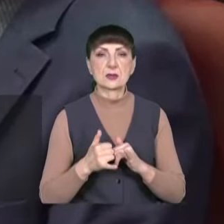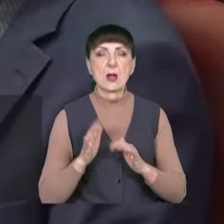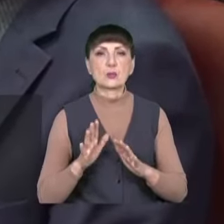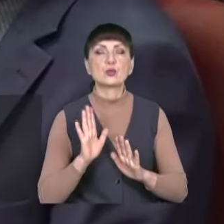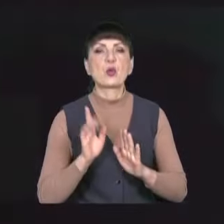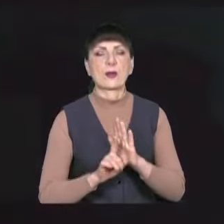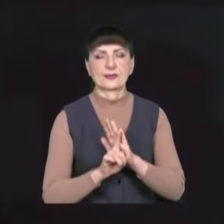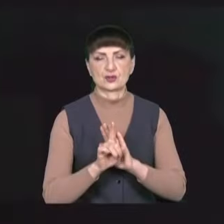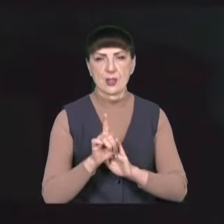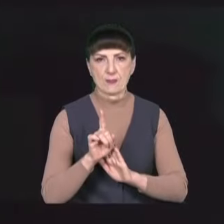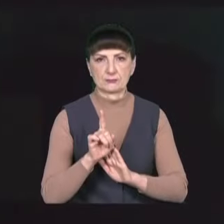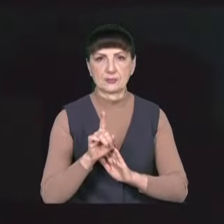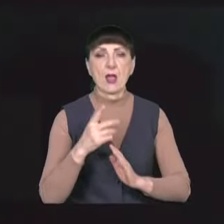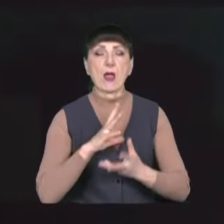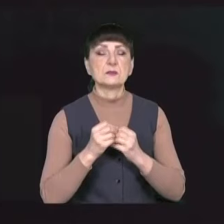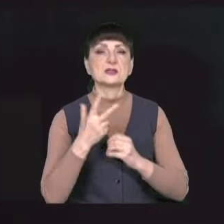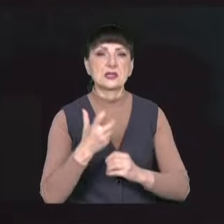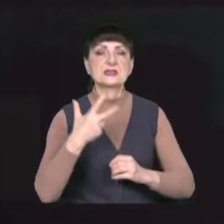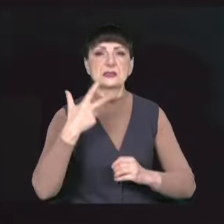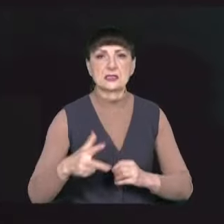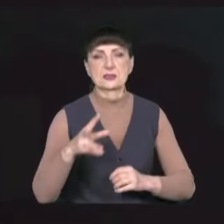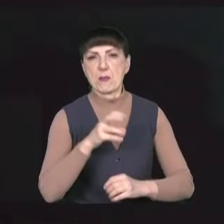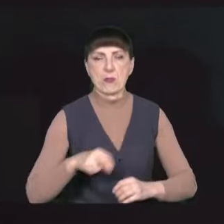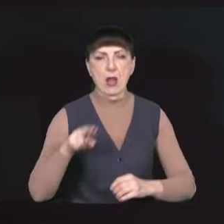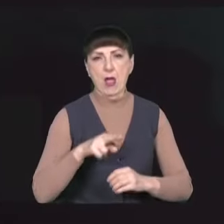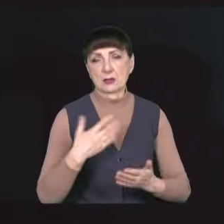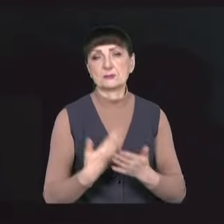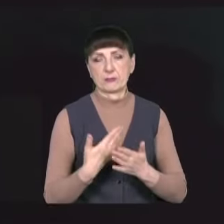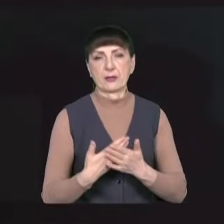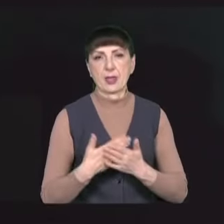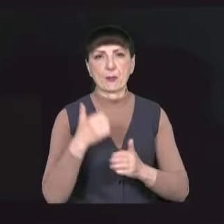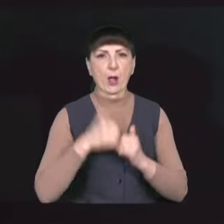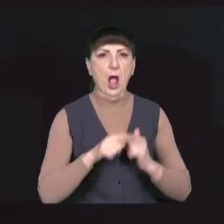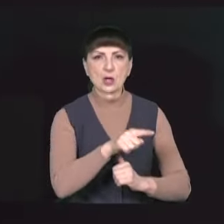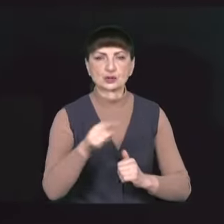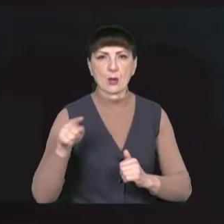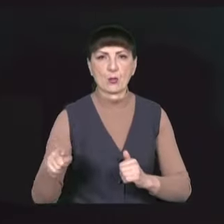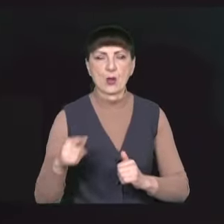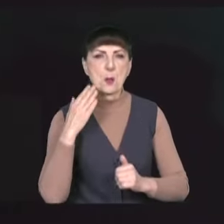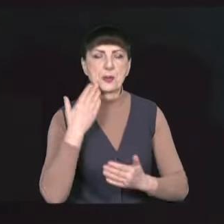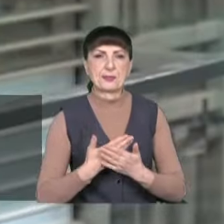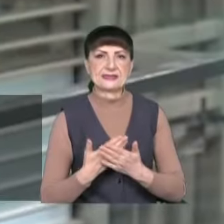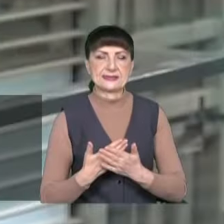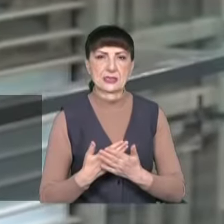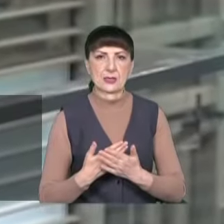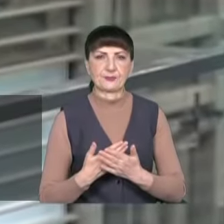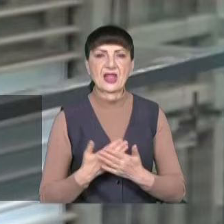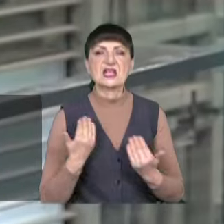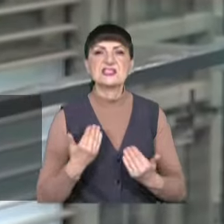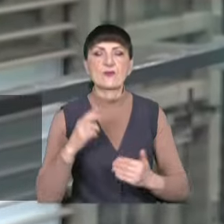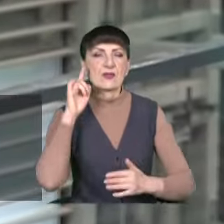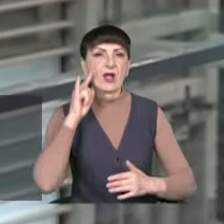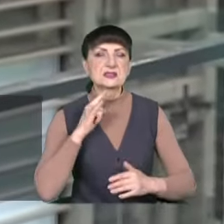только приступать. Это 330 миллиардов, 270 миллиардов. Вот по каждому из ТЭЦ вот приблизительно вот такие суммы будут. Сегодня в